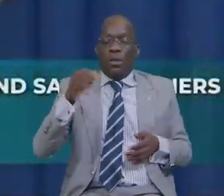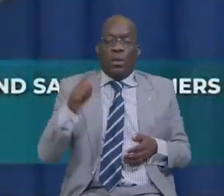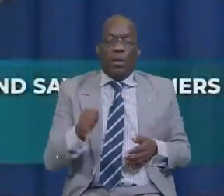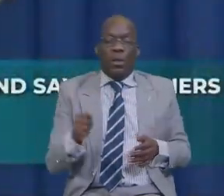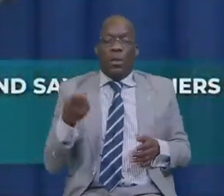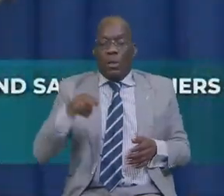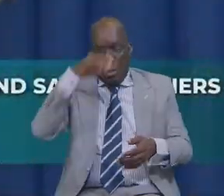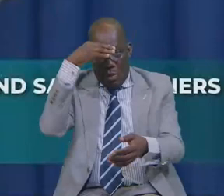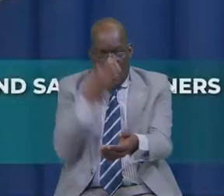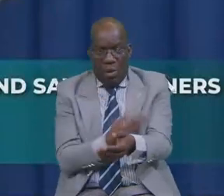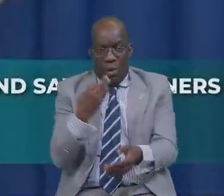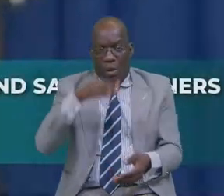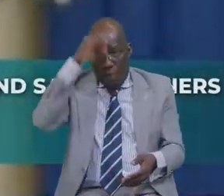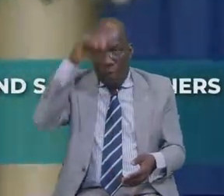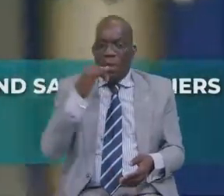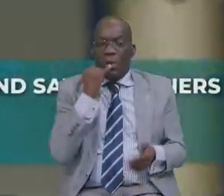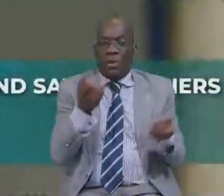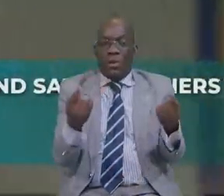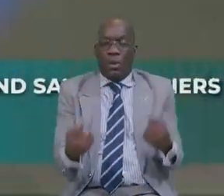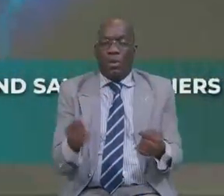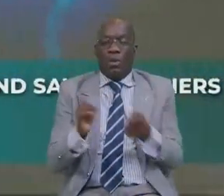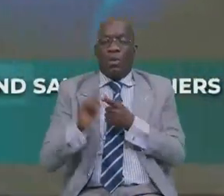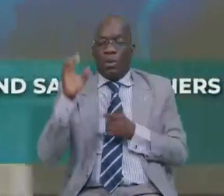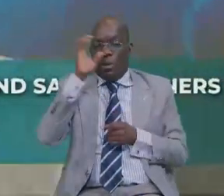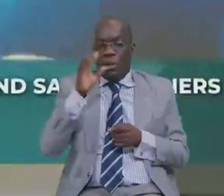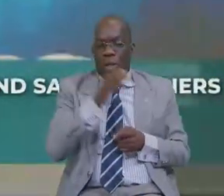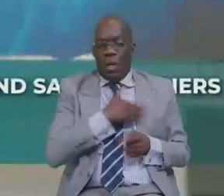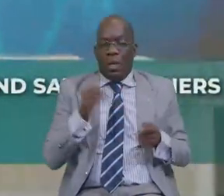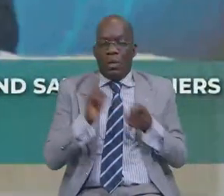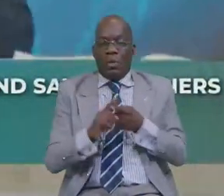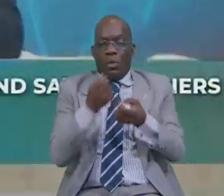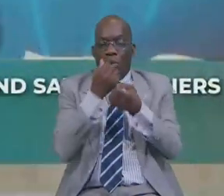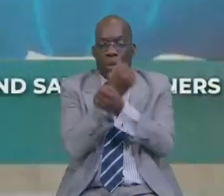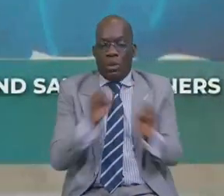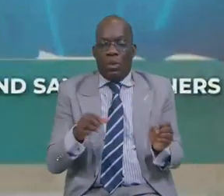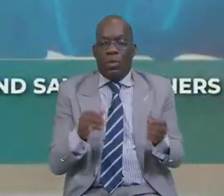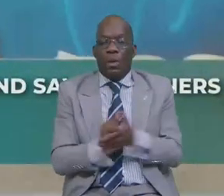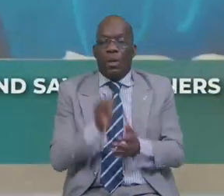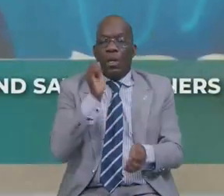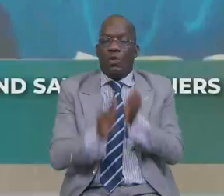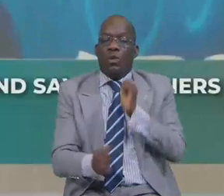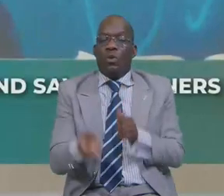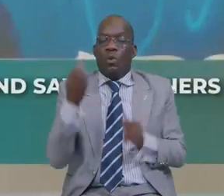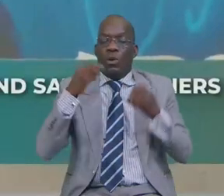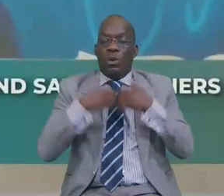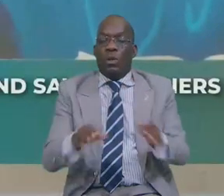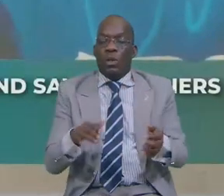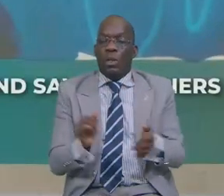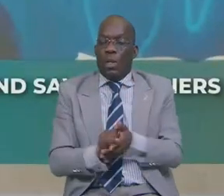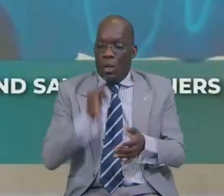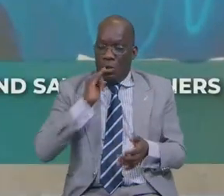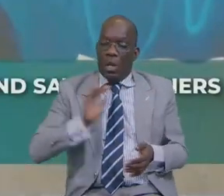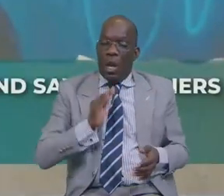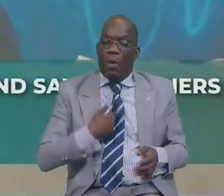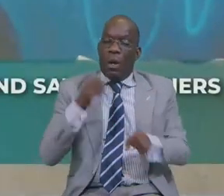Fils de l'homme est venu chercher et sauver ce qui est perdu. Ça, c'est notre ministère.